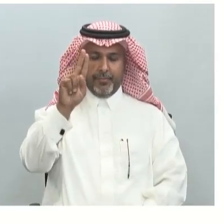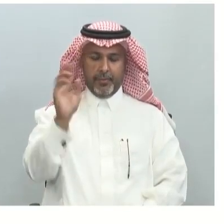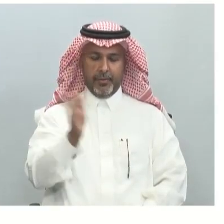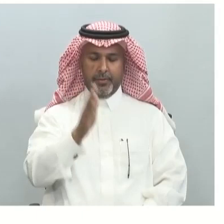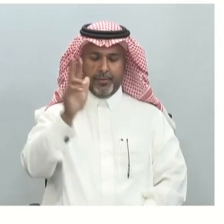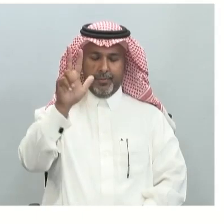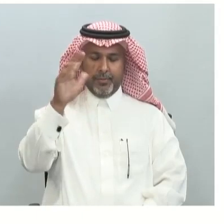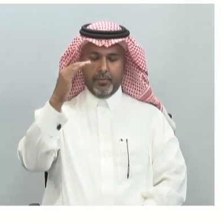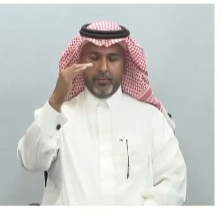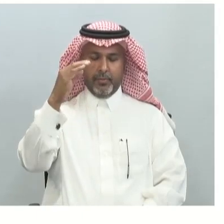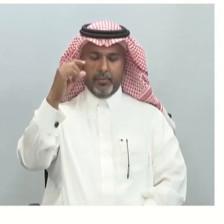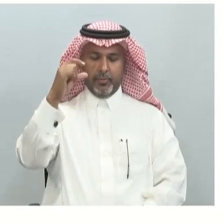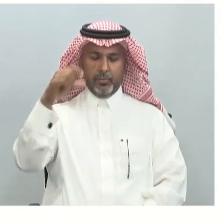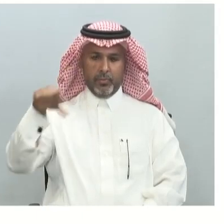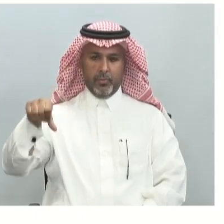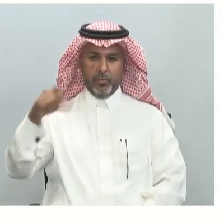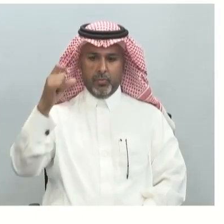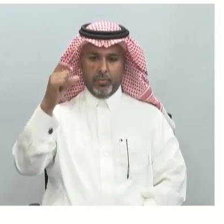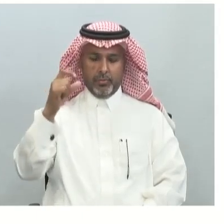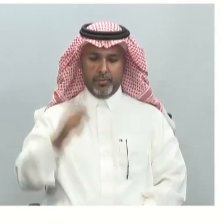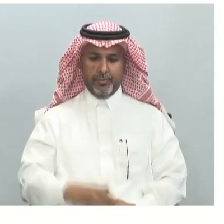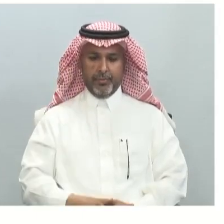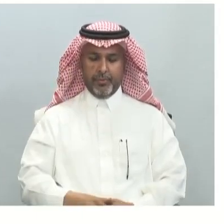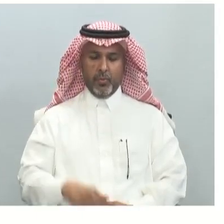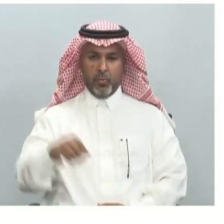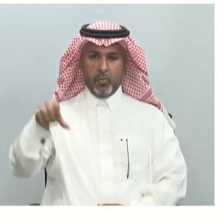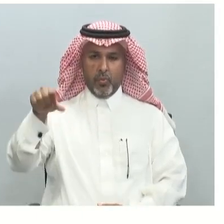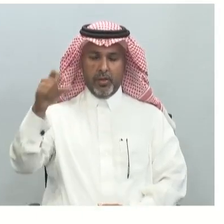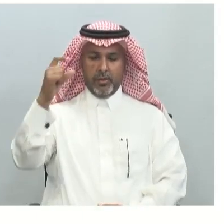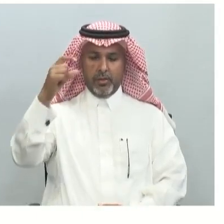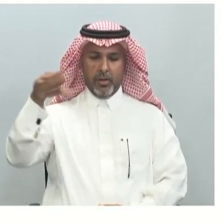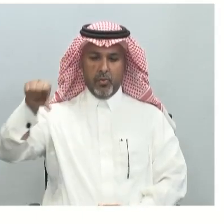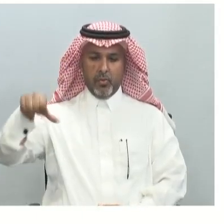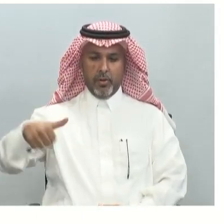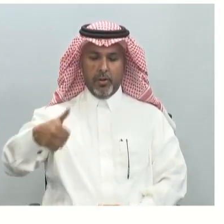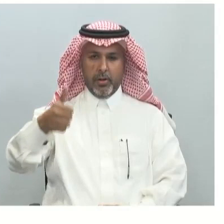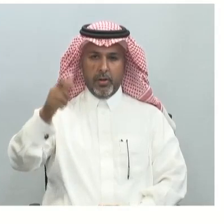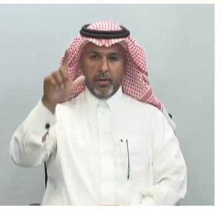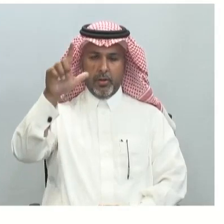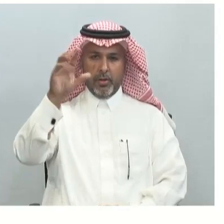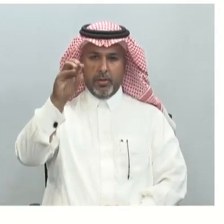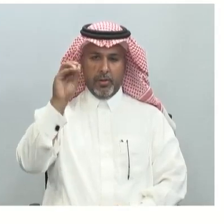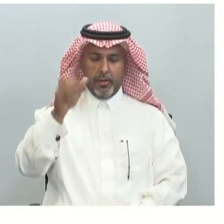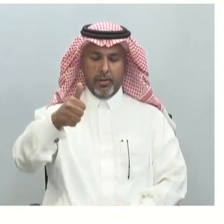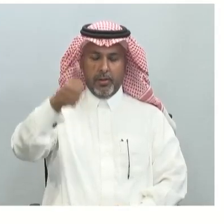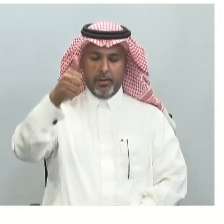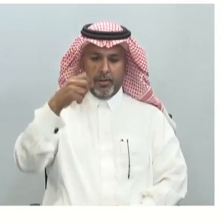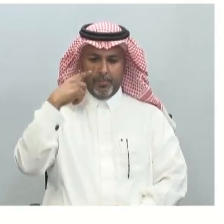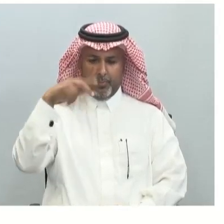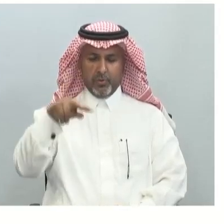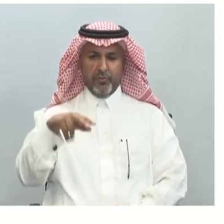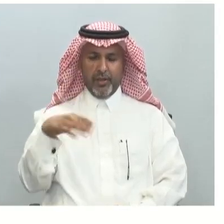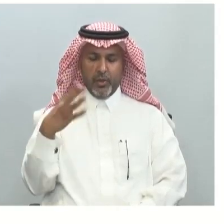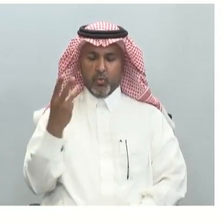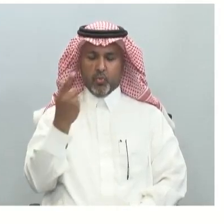الفصل الثالث في الفصل الدراسي الاول كثيرات الحدود ودوالها طبعا